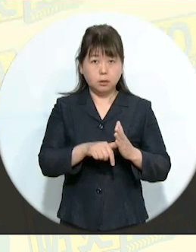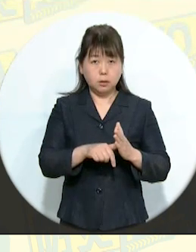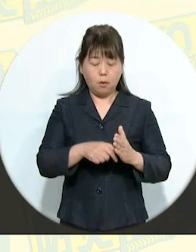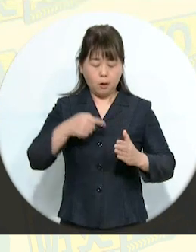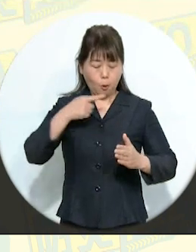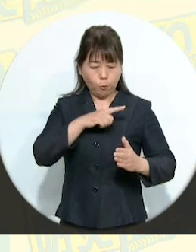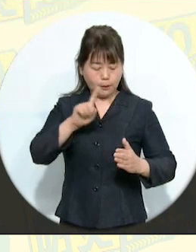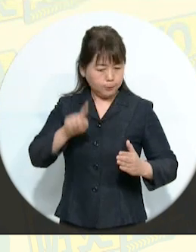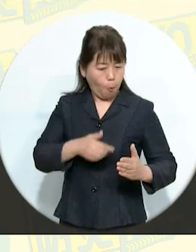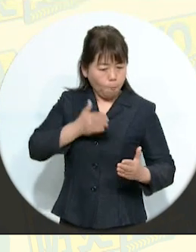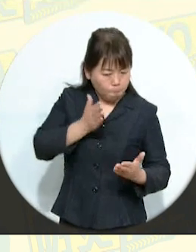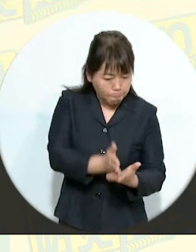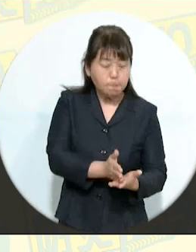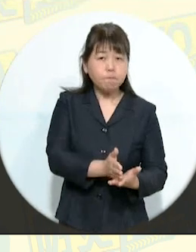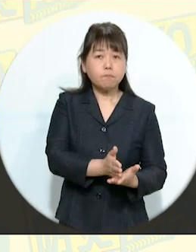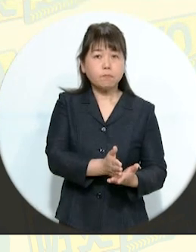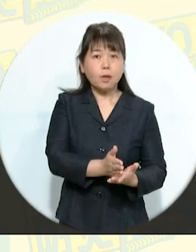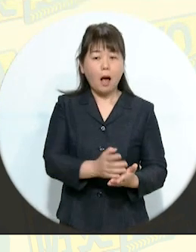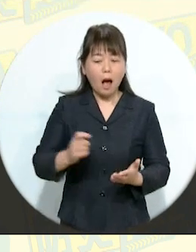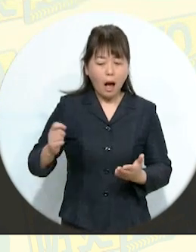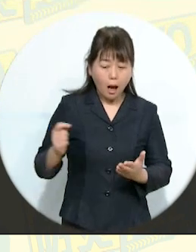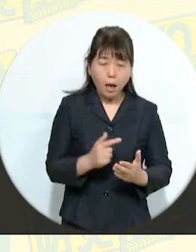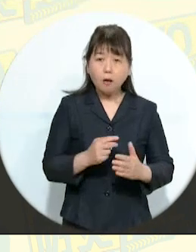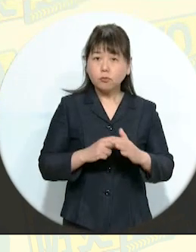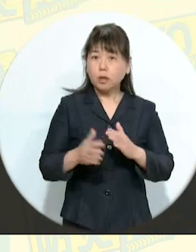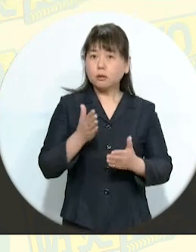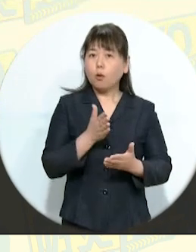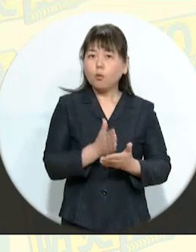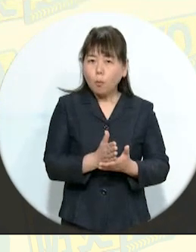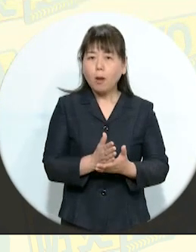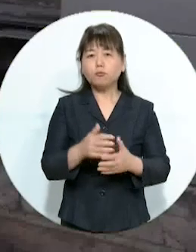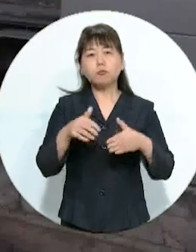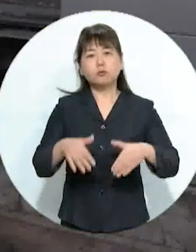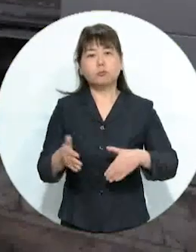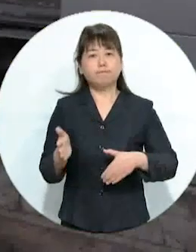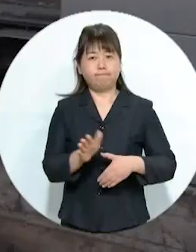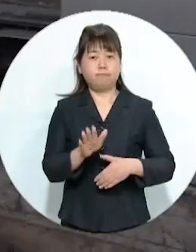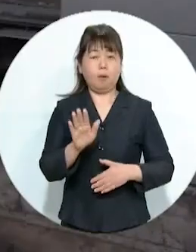的に停止信号にしてできるだけ早く電車を止める、そんな仕組みになっています。